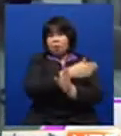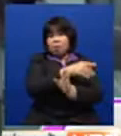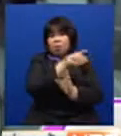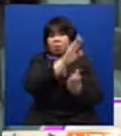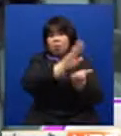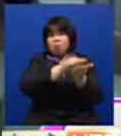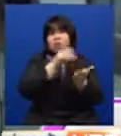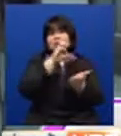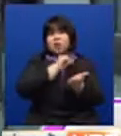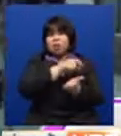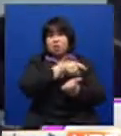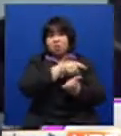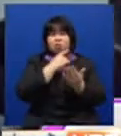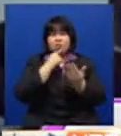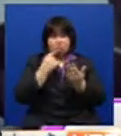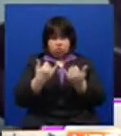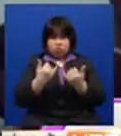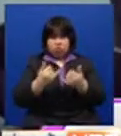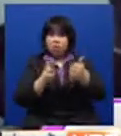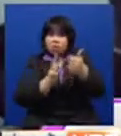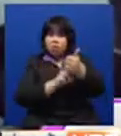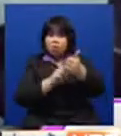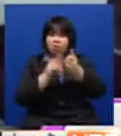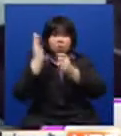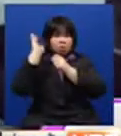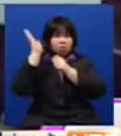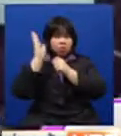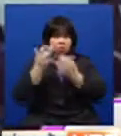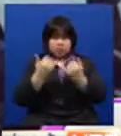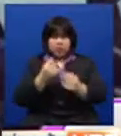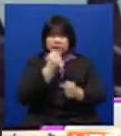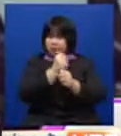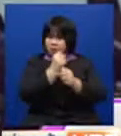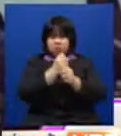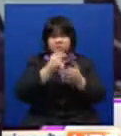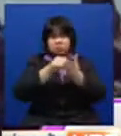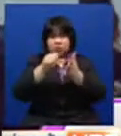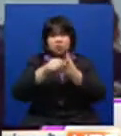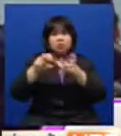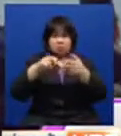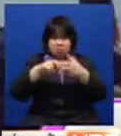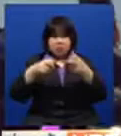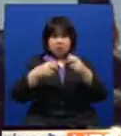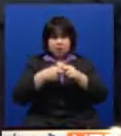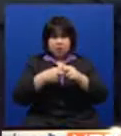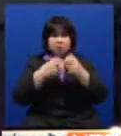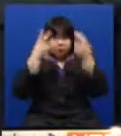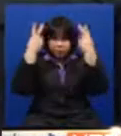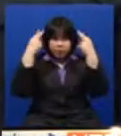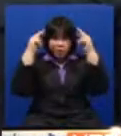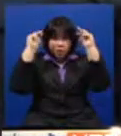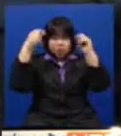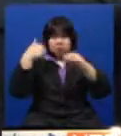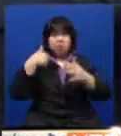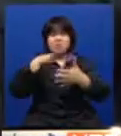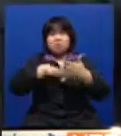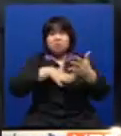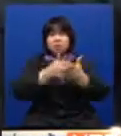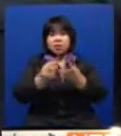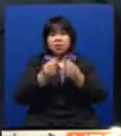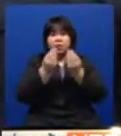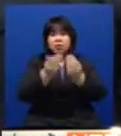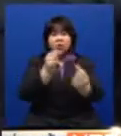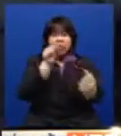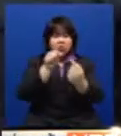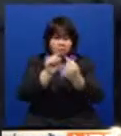รองโฆษกยืนยันนะคะว่ารัฐบาลกำลังดำเนินมาตรการแก้ไขปัญหาอย่างเต็มที่ซึ่งนายกรัฐมนตรีค่ะได้ให้นโยบายการแก้ไข